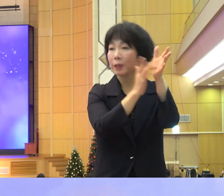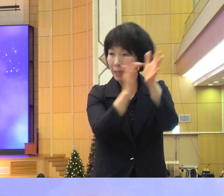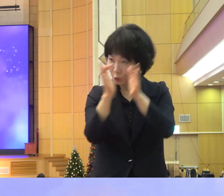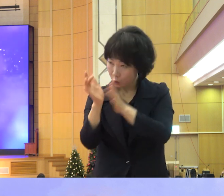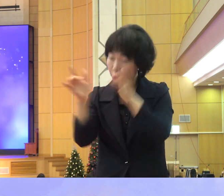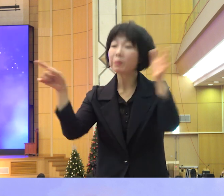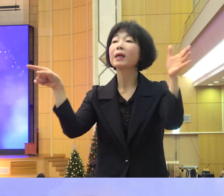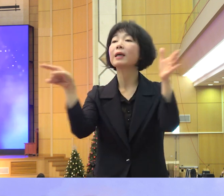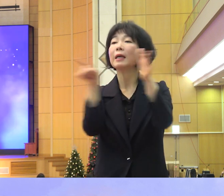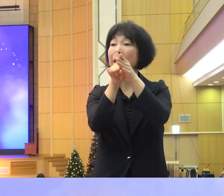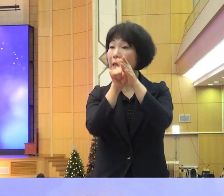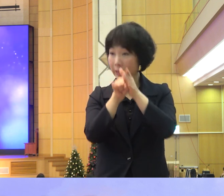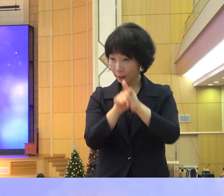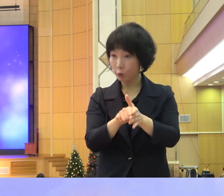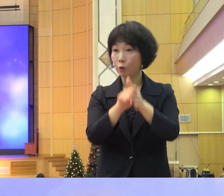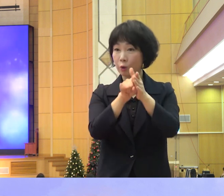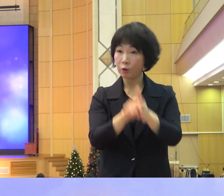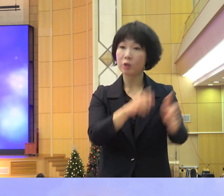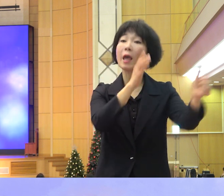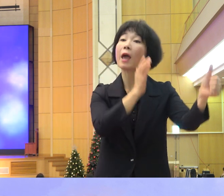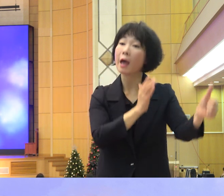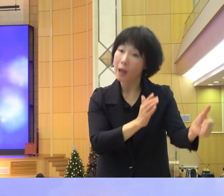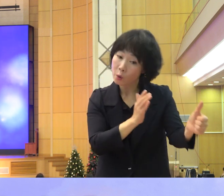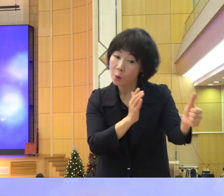믿으세요. 예수